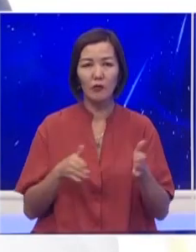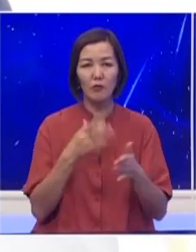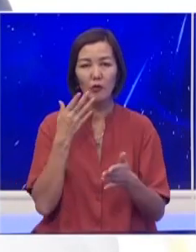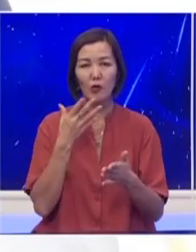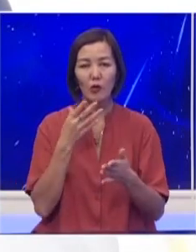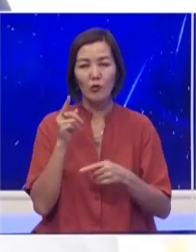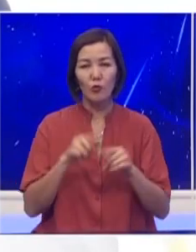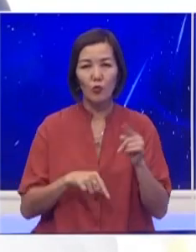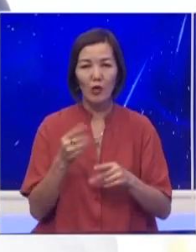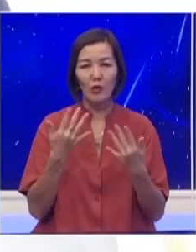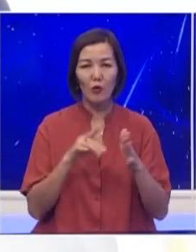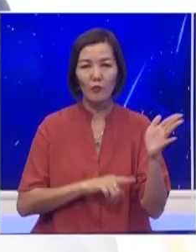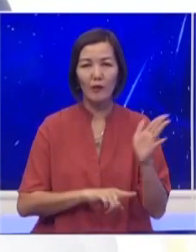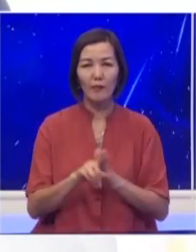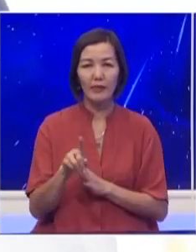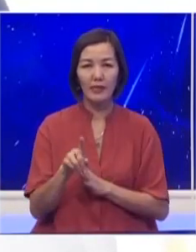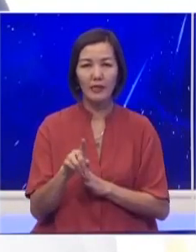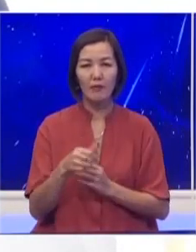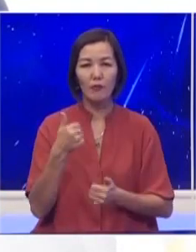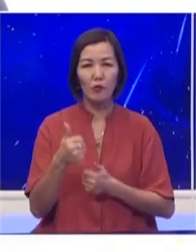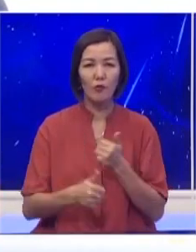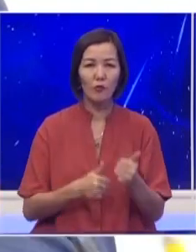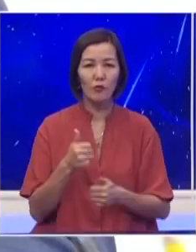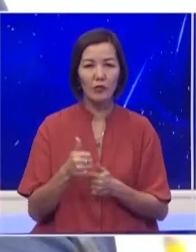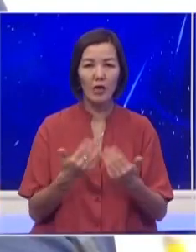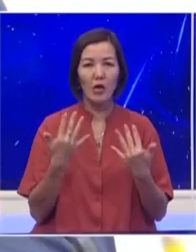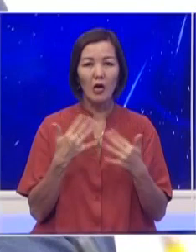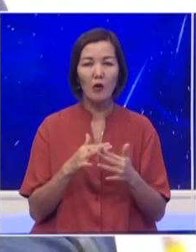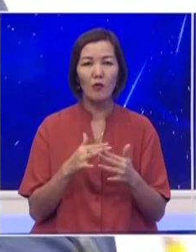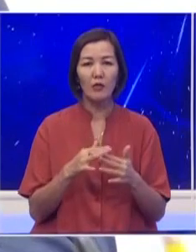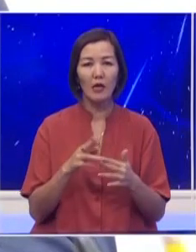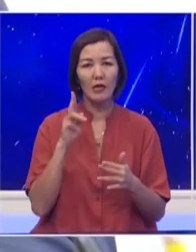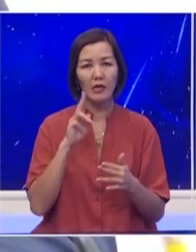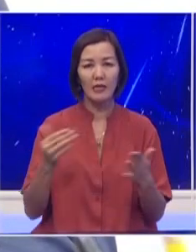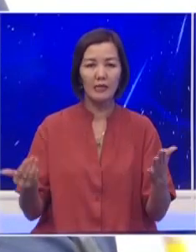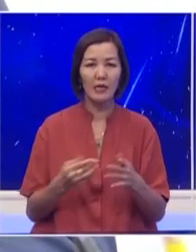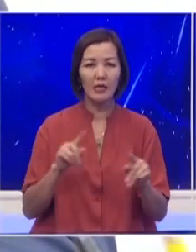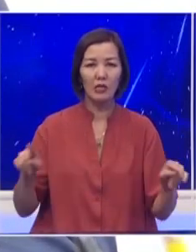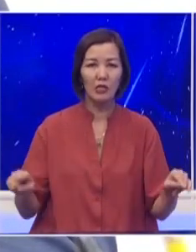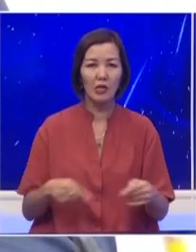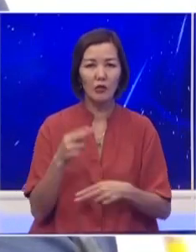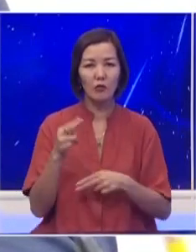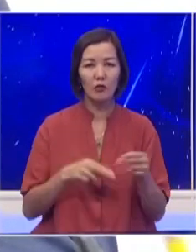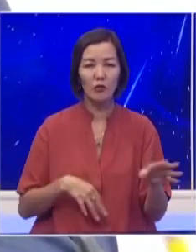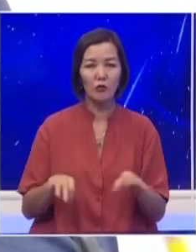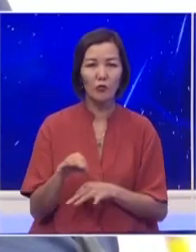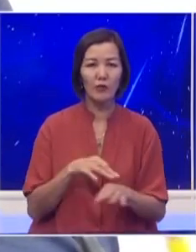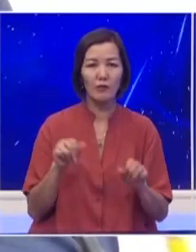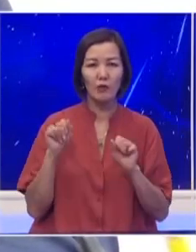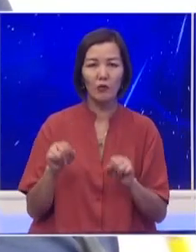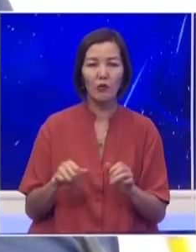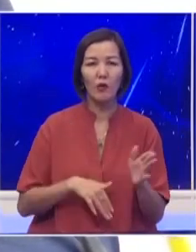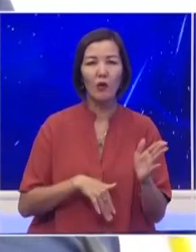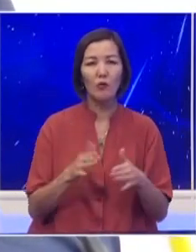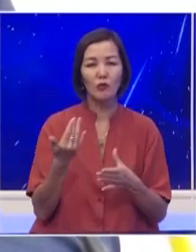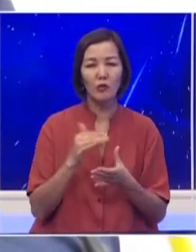ауылымнан бастадым. Еңбегім ел үшін. Осы конкурсқа мен Ұзынағаш ауылындағы кәр жүйелерін қайта жаңғырту және салу жұмыс жобасымен қорғадым.